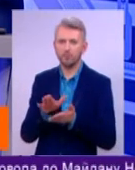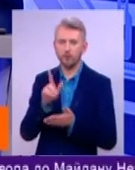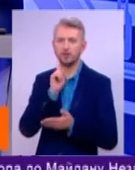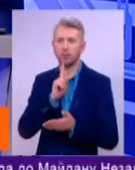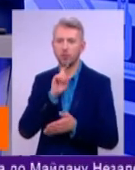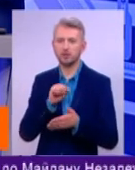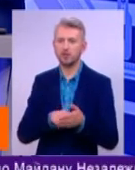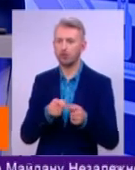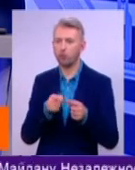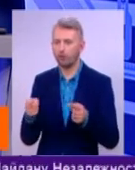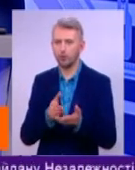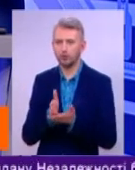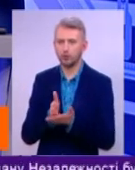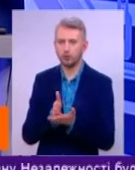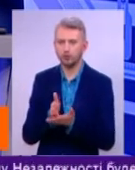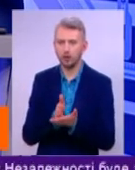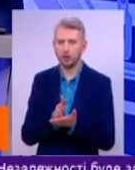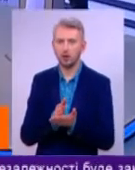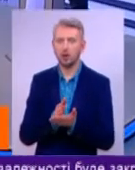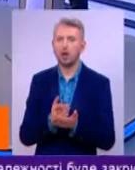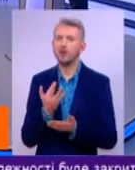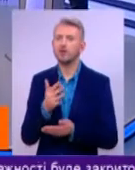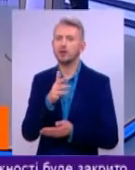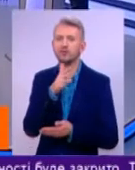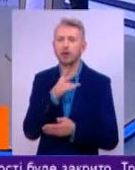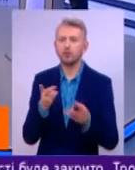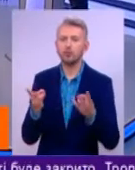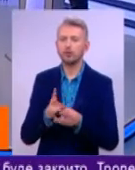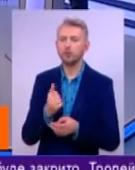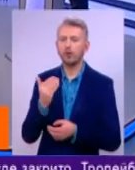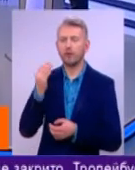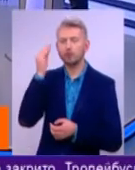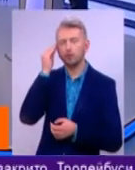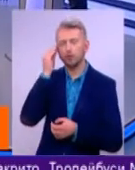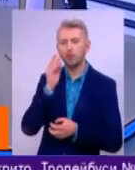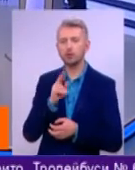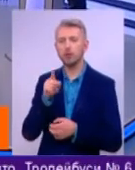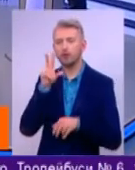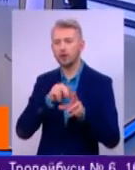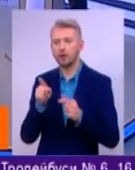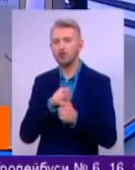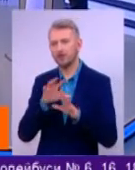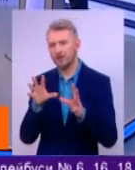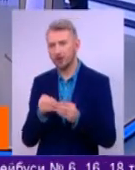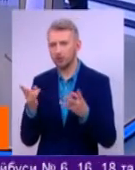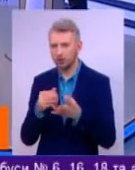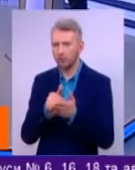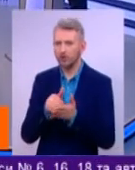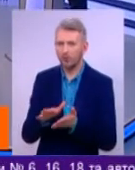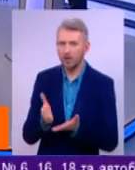що від строкової служби. Скільки часу потрібно, на вашу думку, і як ви вважаєте, чи взагалі потрібно